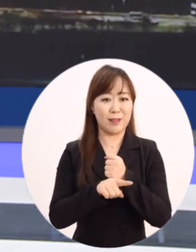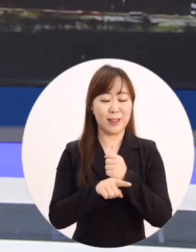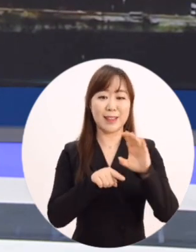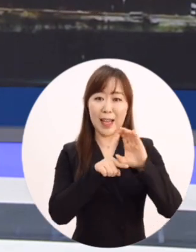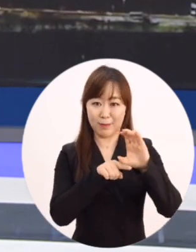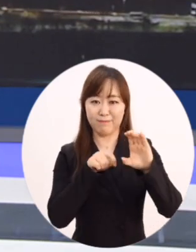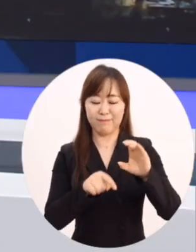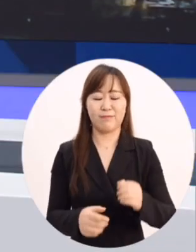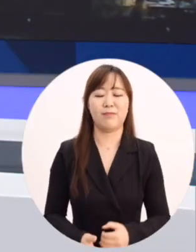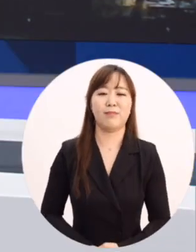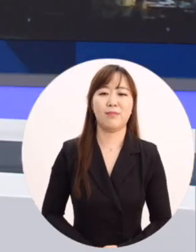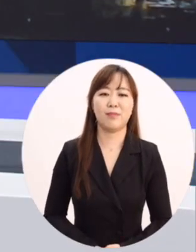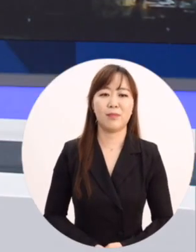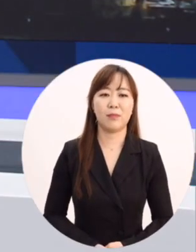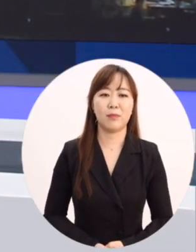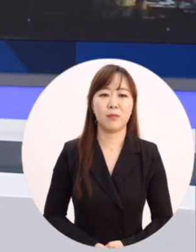의미하는데요.